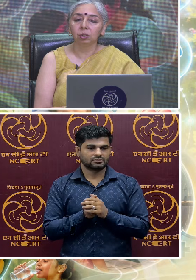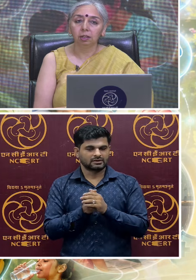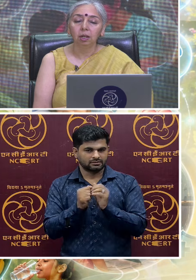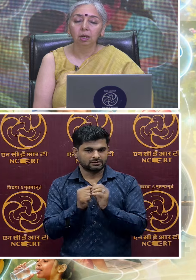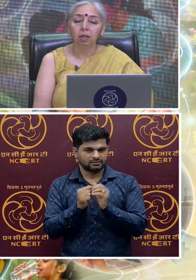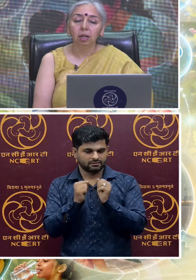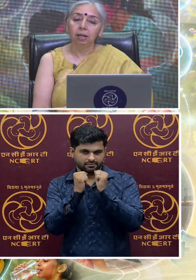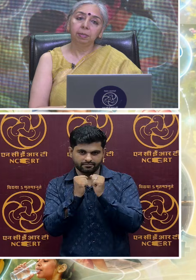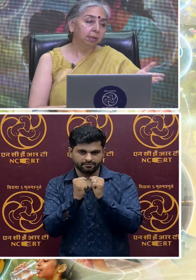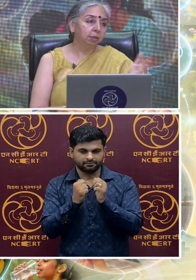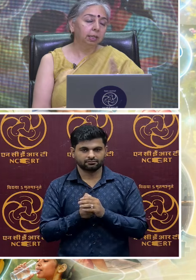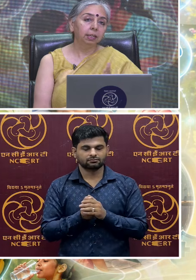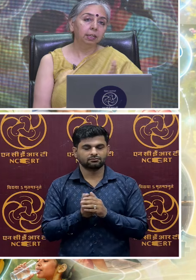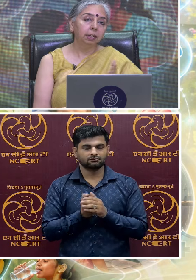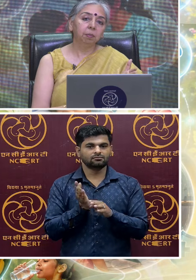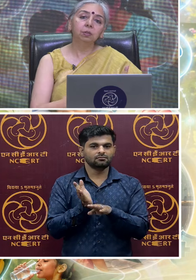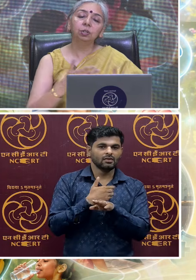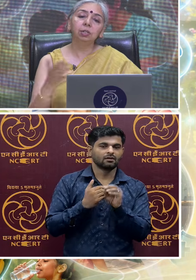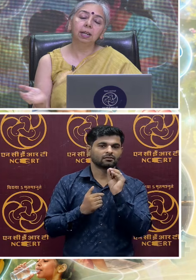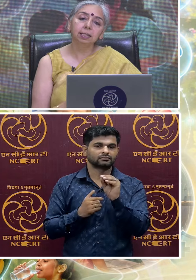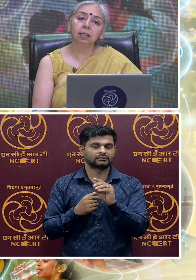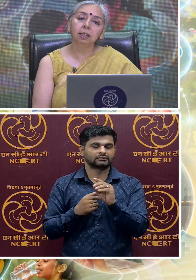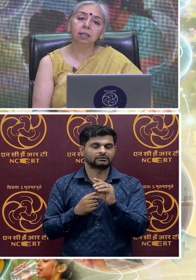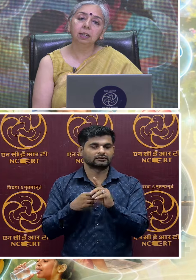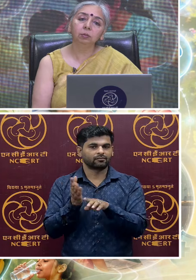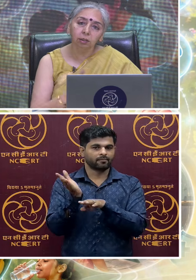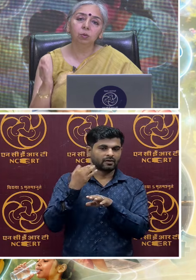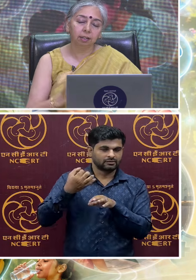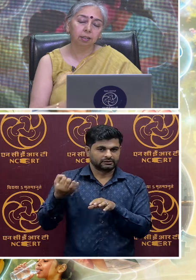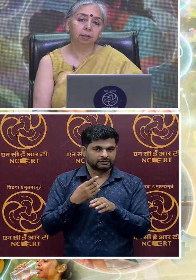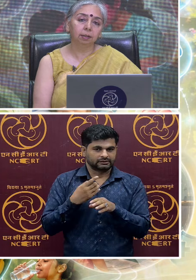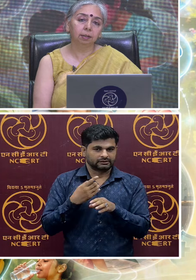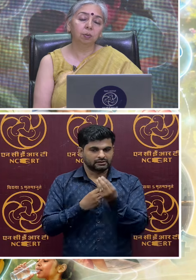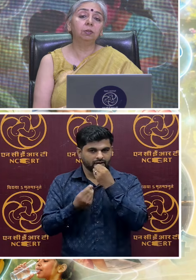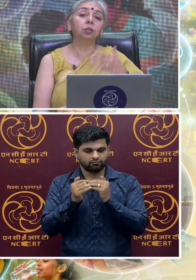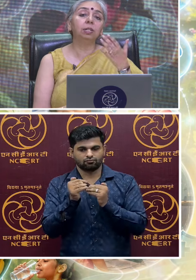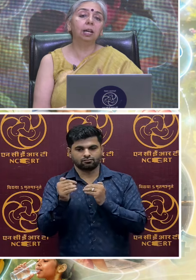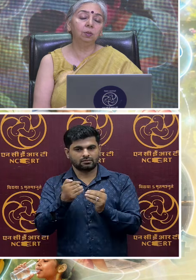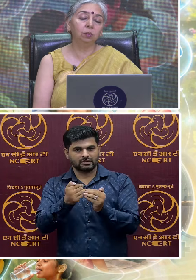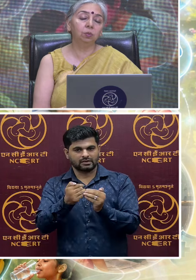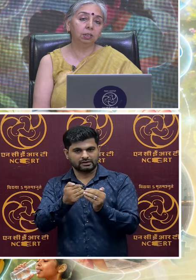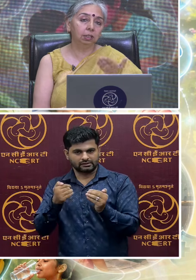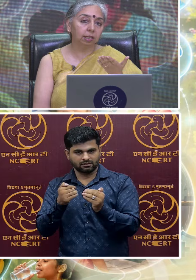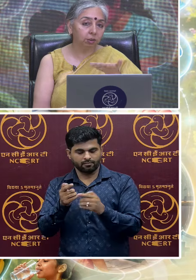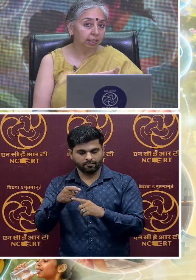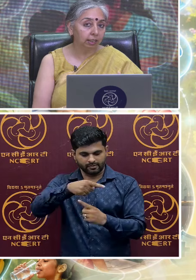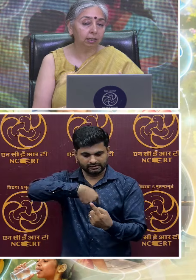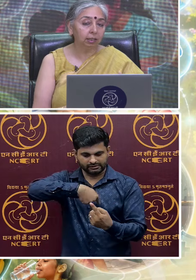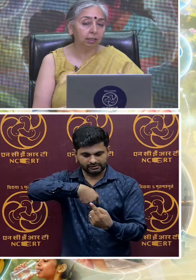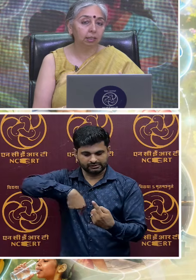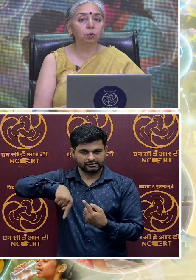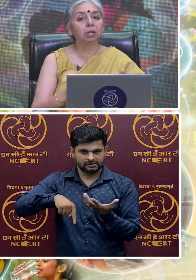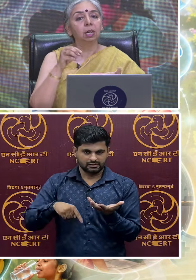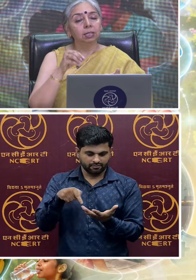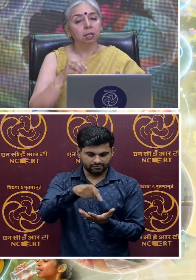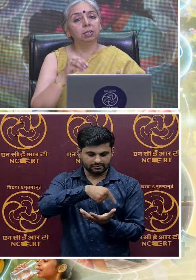डिफ़िकल्ट भी हो जाता है. पहले मैंने बताया कि हम अपने ट्रेडिशनल डाइट से थोड़ा दूर जा रहे हैं. जो हमारी ट्रेडिशनल थाली होती थी, अगर आप वो थाली याद